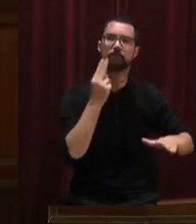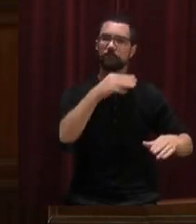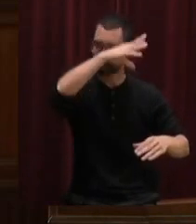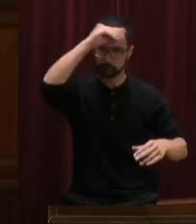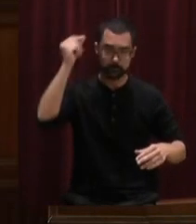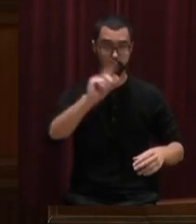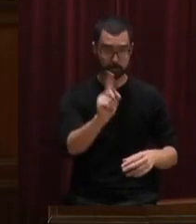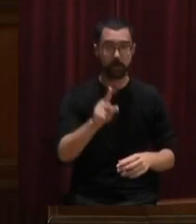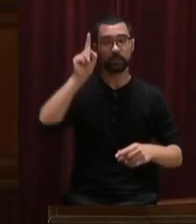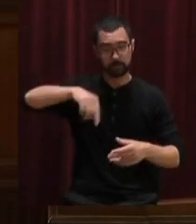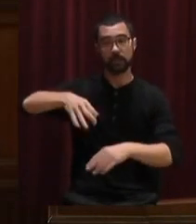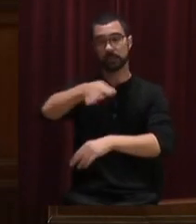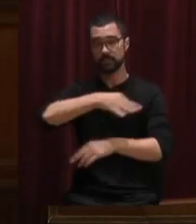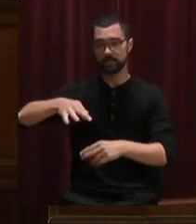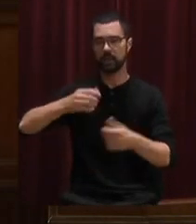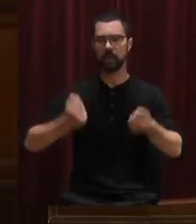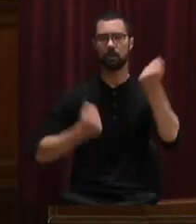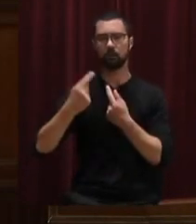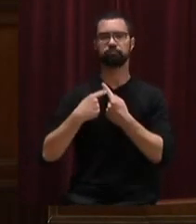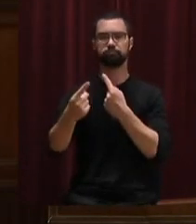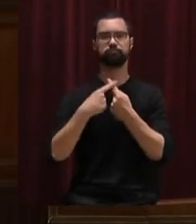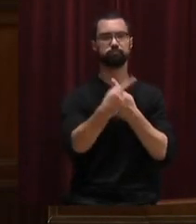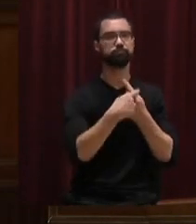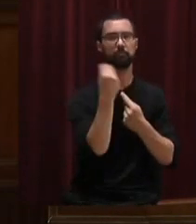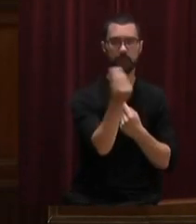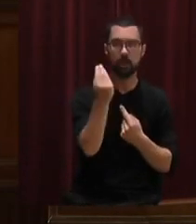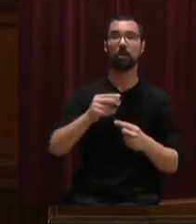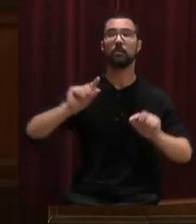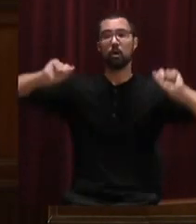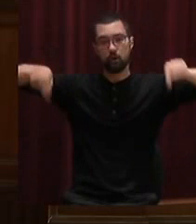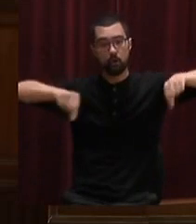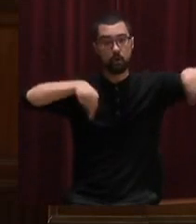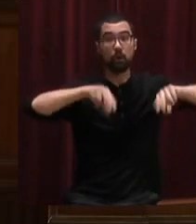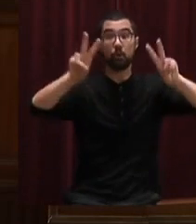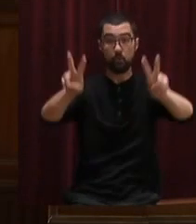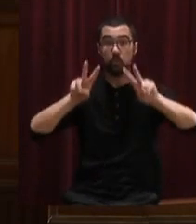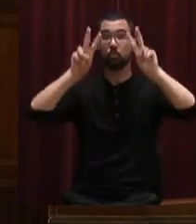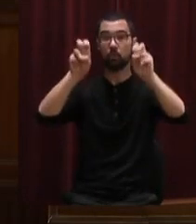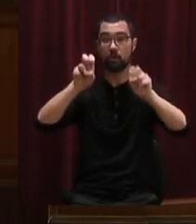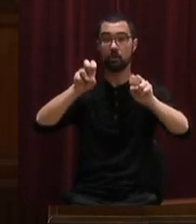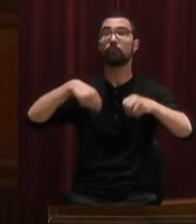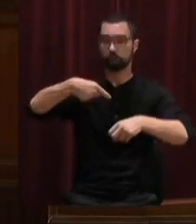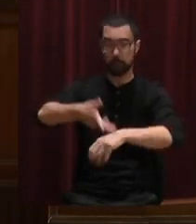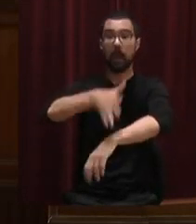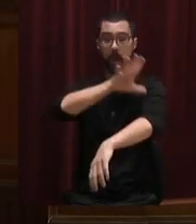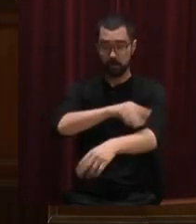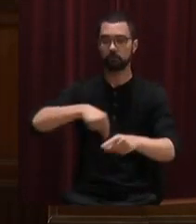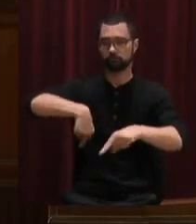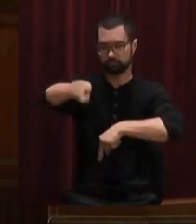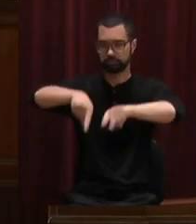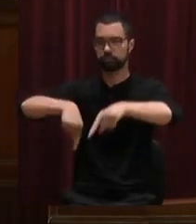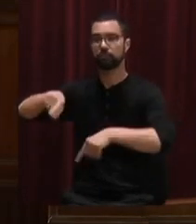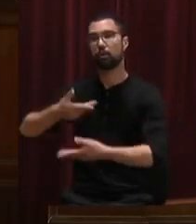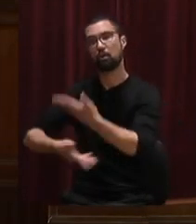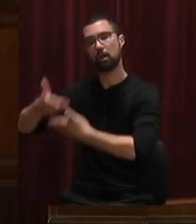per carretera a les Illes, accelerada en les noves concessions i rutes que ara implementarem a Mallorca i en la col·laboració amb els